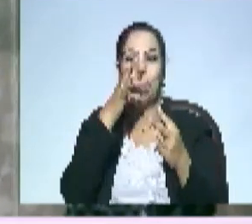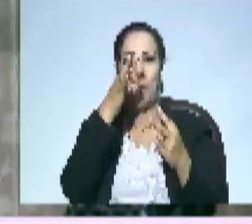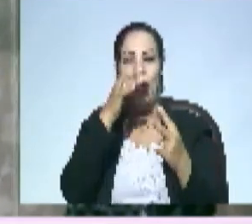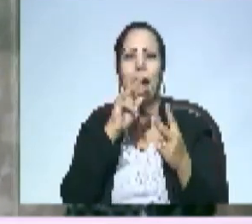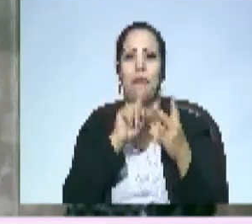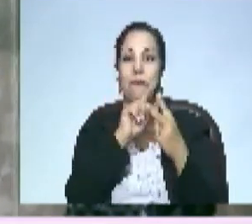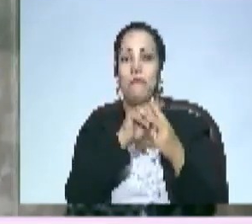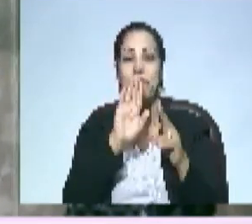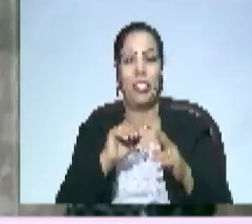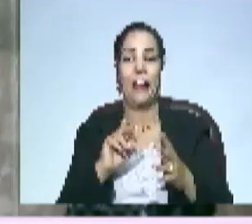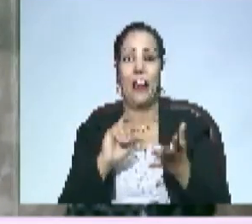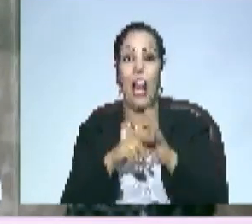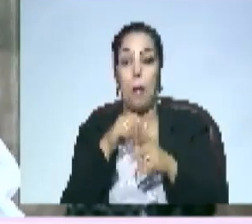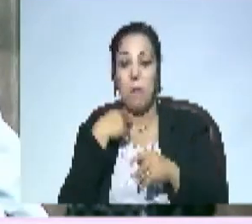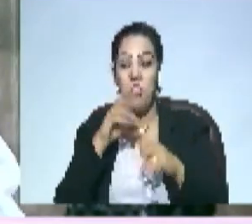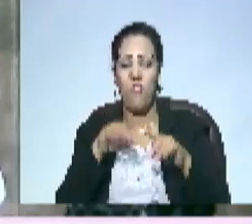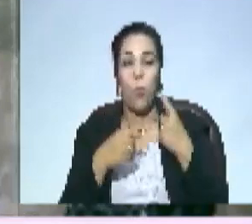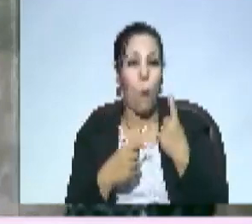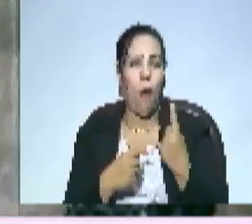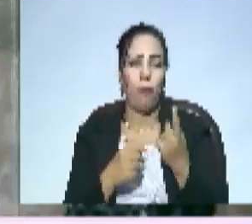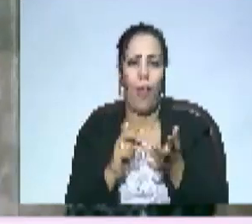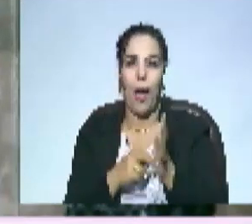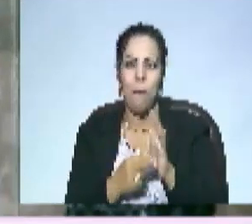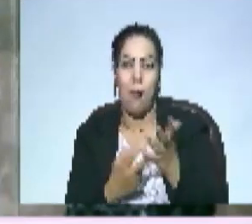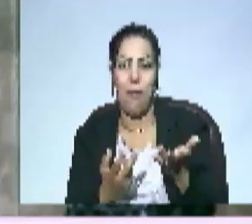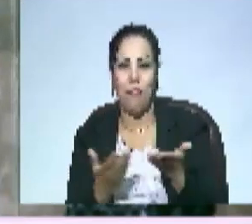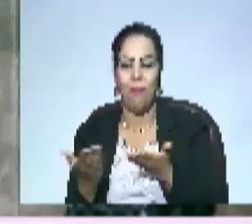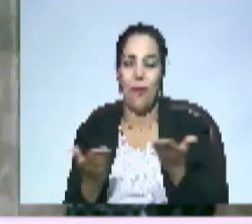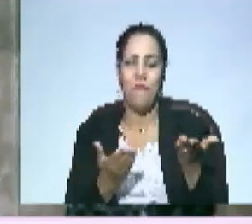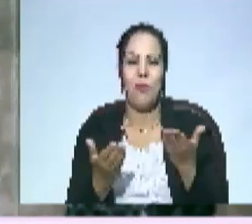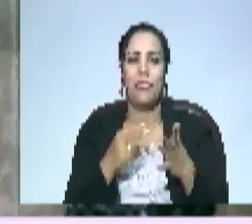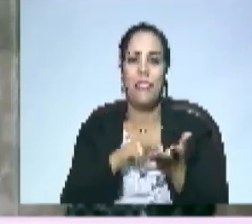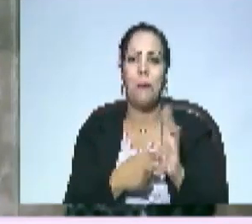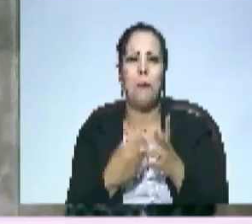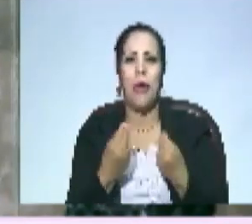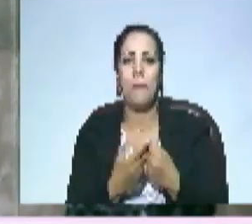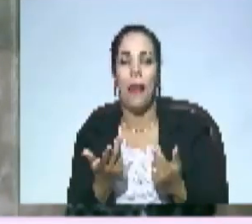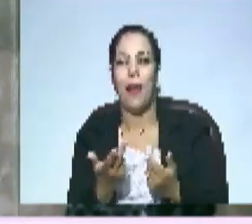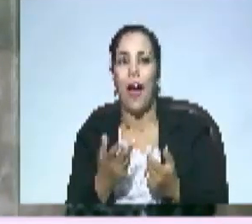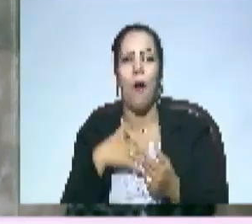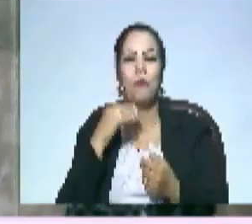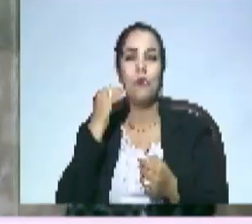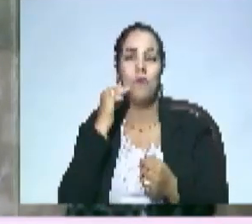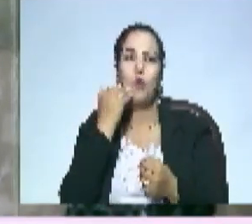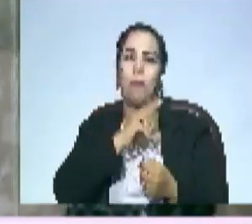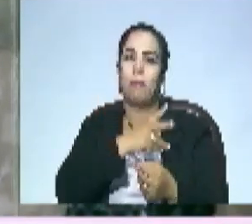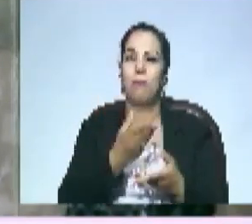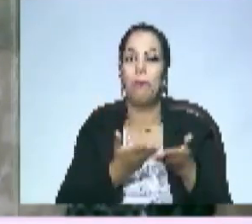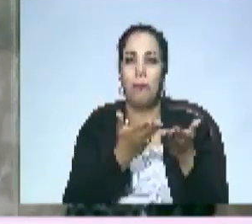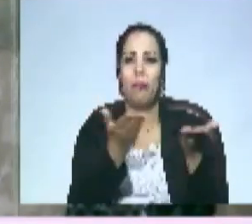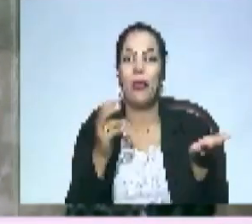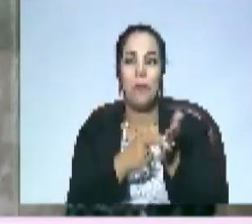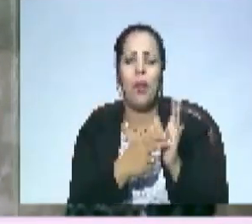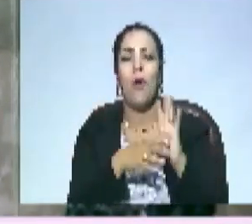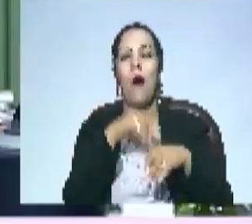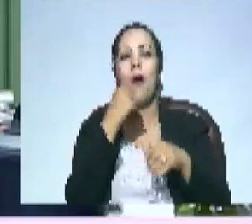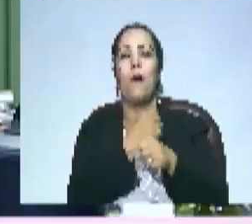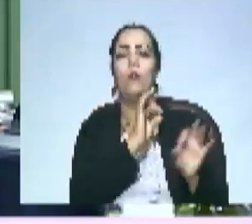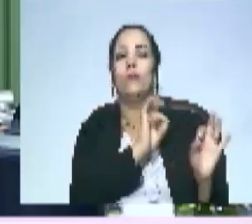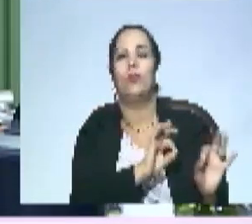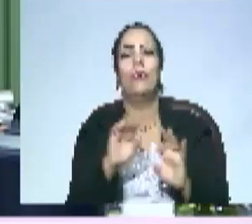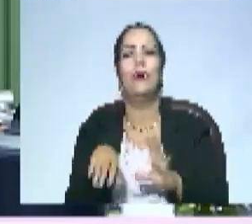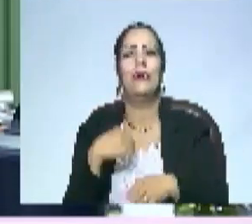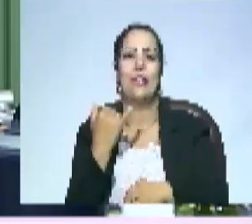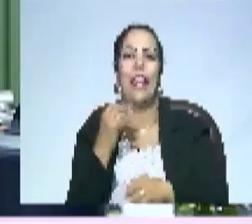مثلا متوفر عندنا حاجه واحده وعايزين نعمل الضيوف حاجات حلوه فممكن نعمل برض من نفس النوع من نفس الكلام اللي احنا اشتغلنا